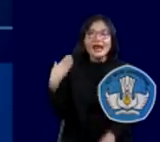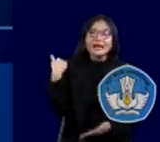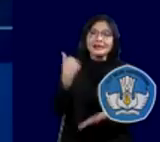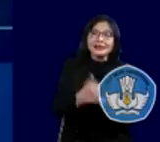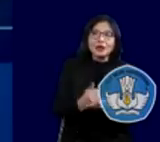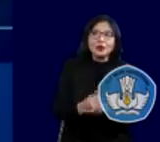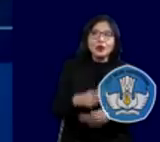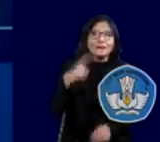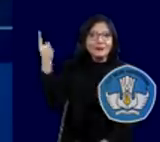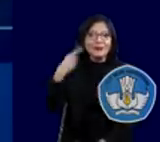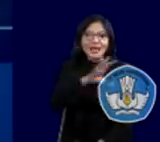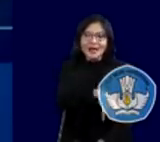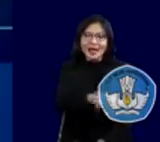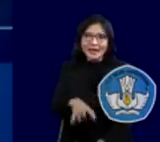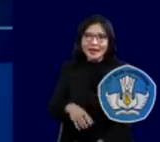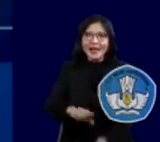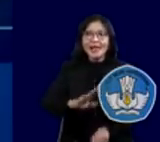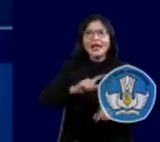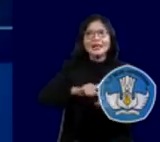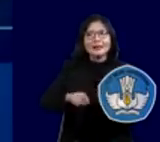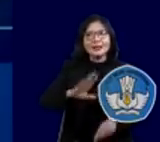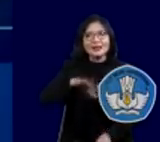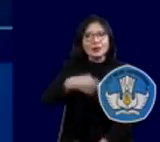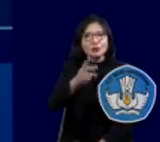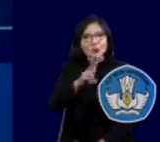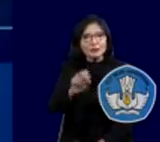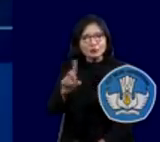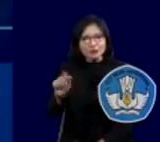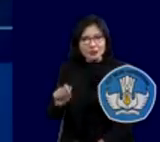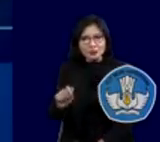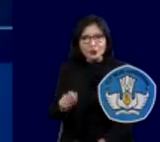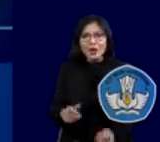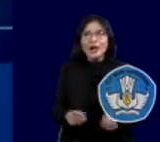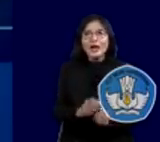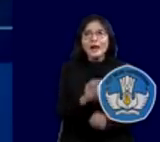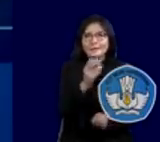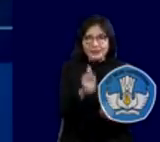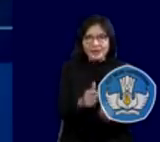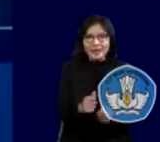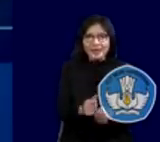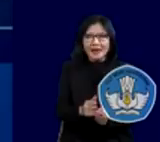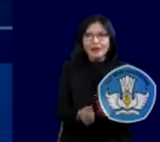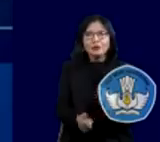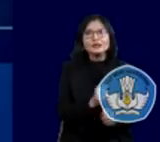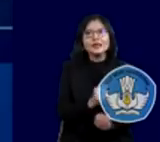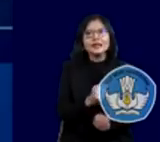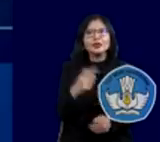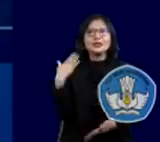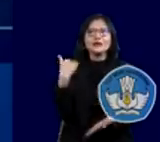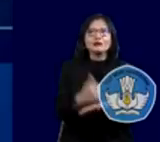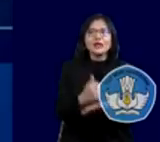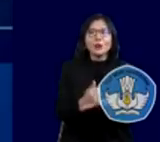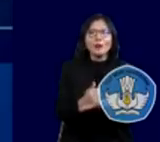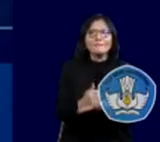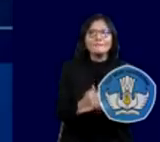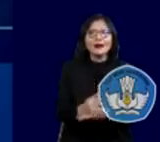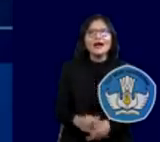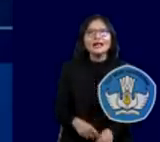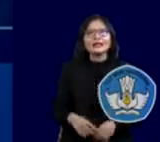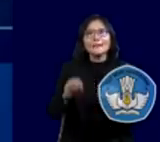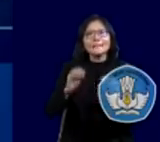daerah. Tetapi di tahun 2021, biaya penyelenggaraan ujian ditanggung oleh Kemendikbud. Ini